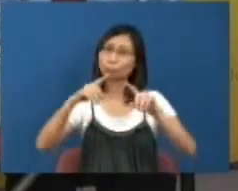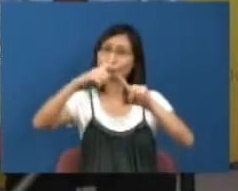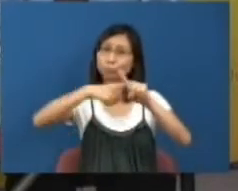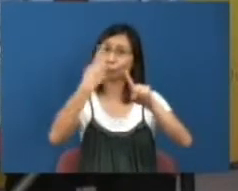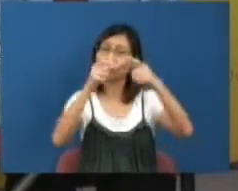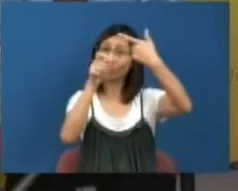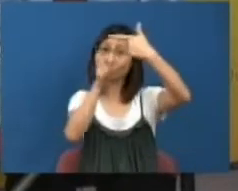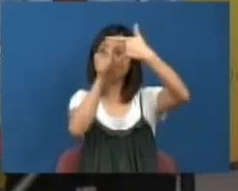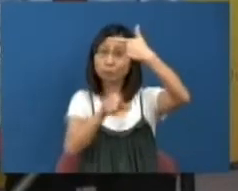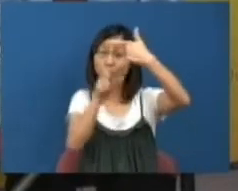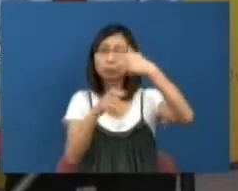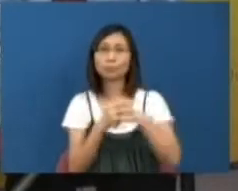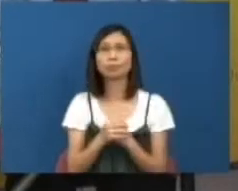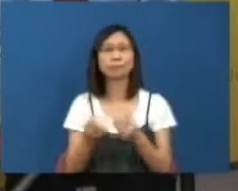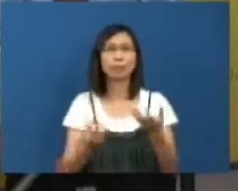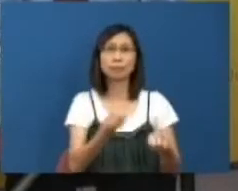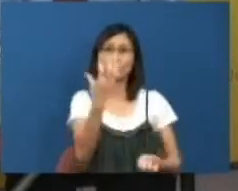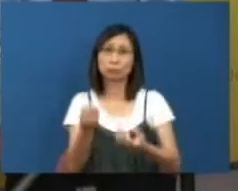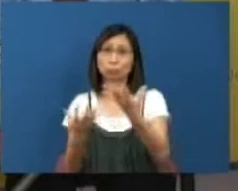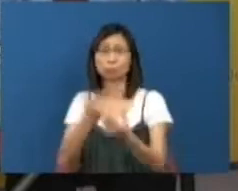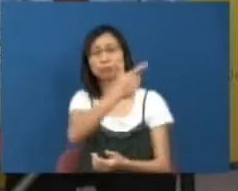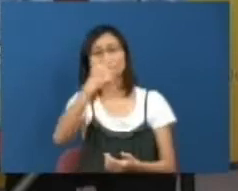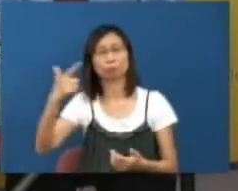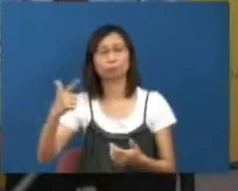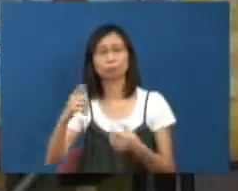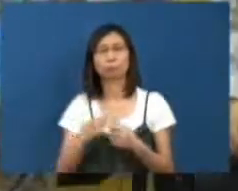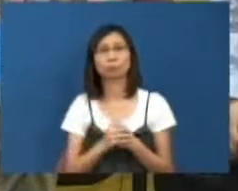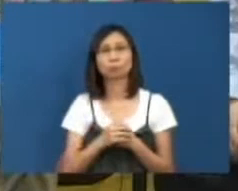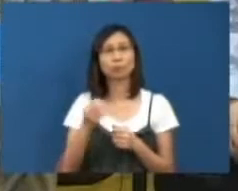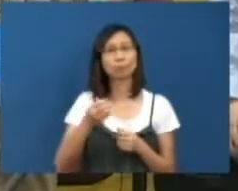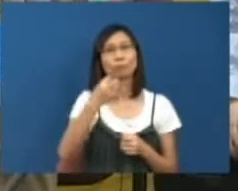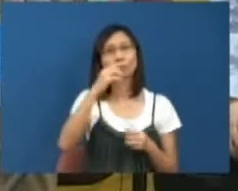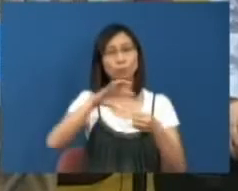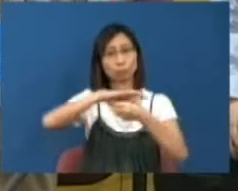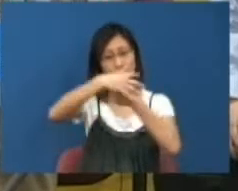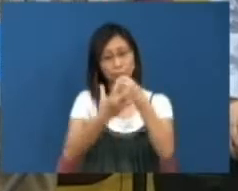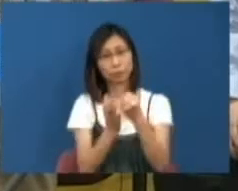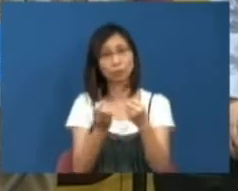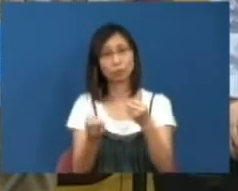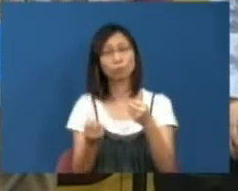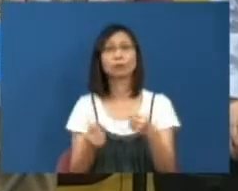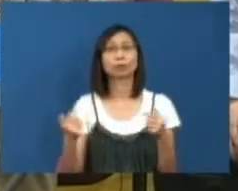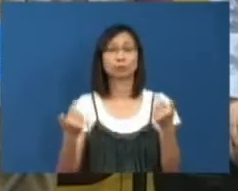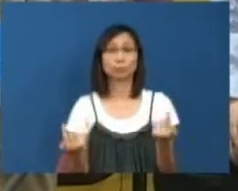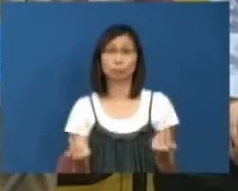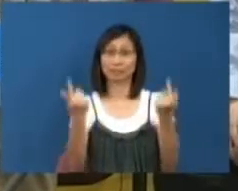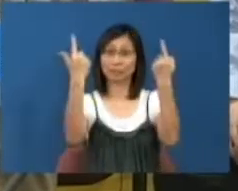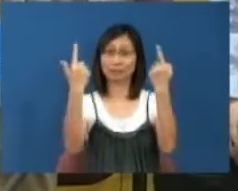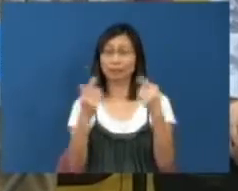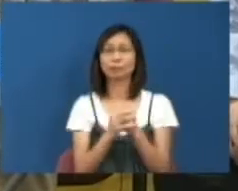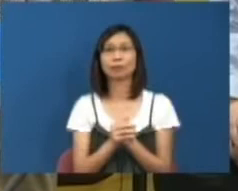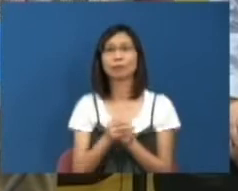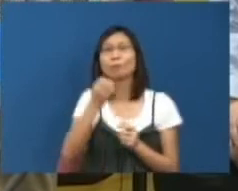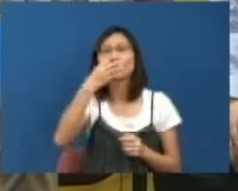燃料咧，令到成個地球越嚟越熱咧？ 咁如果香港熱咧，其實就除咗啊呢一個